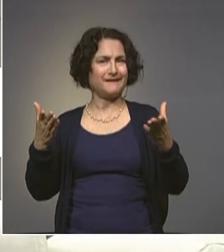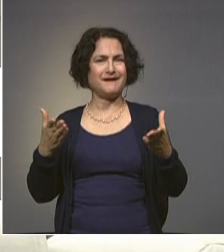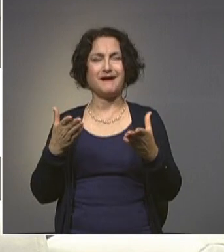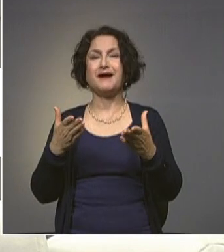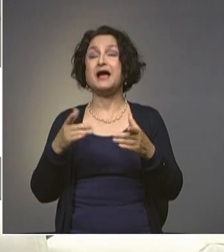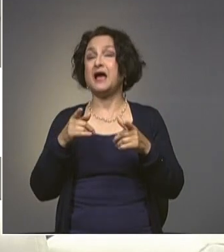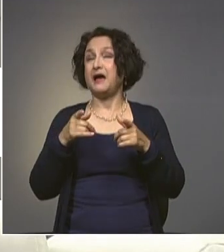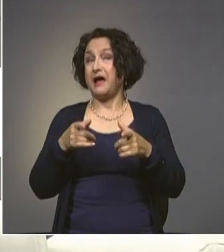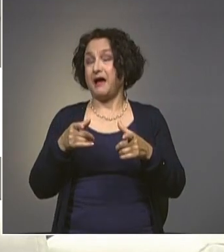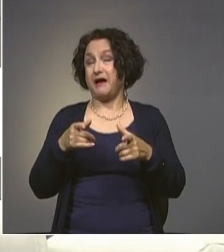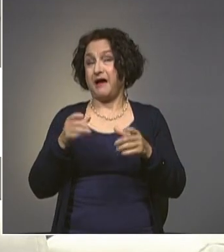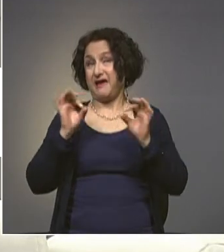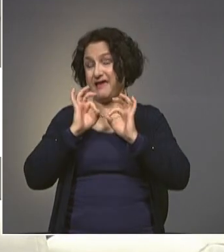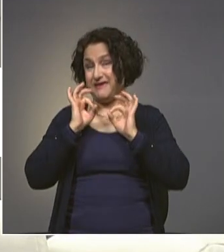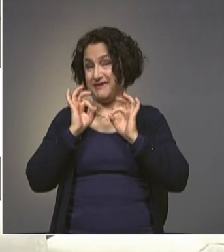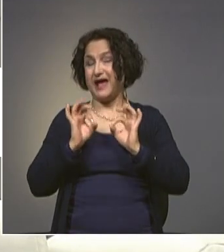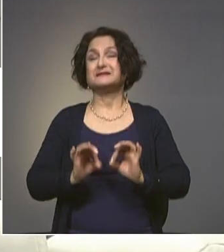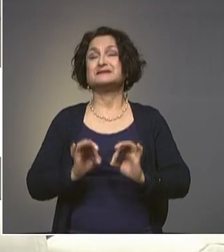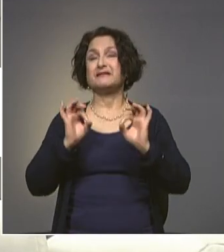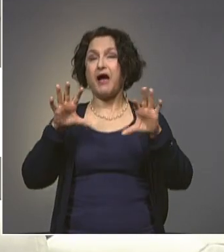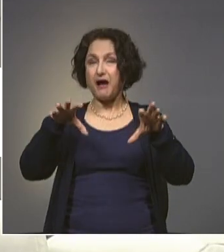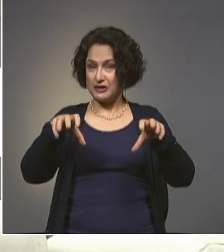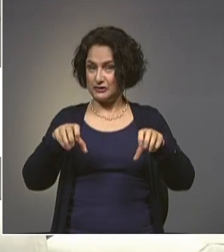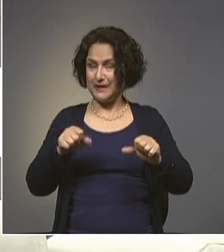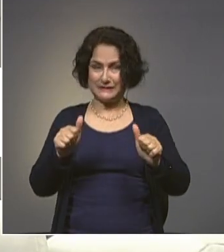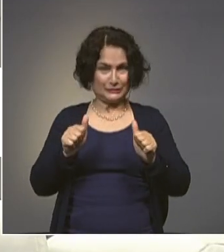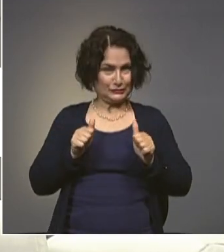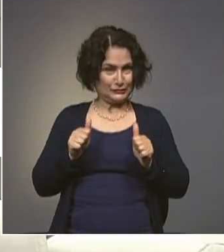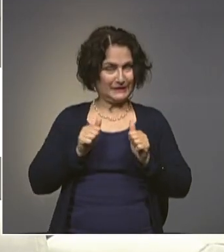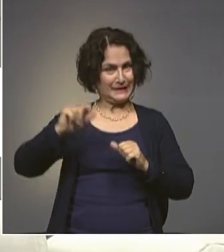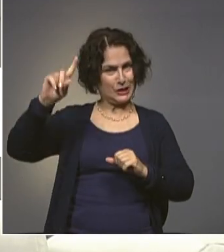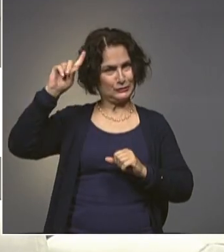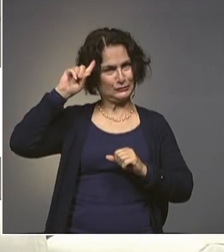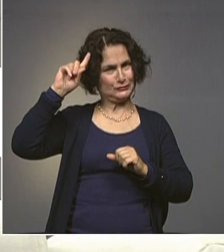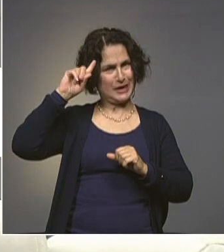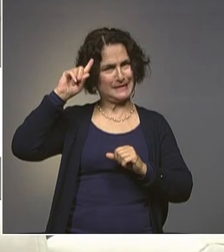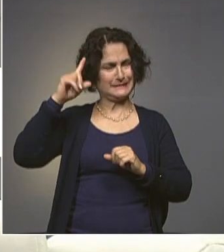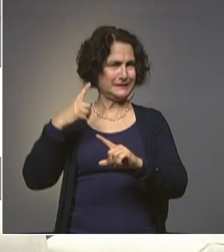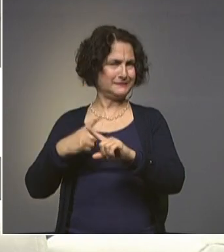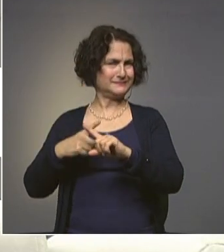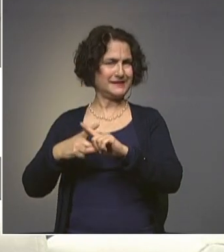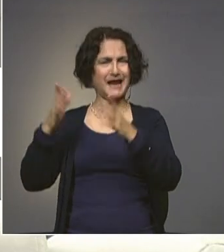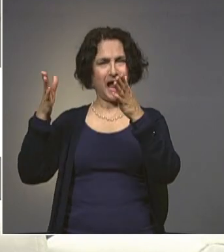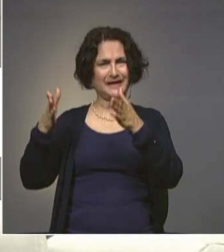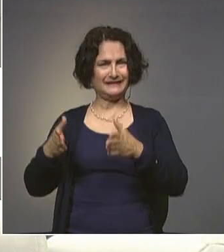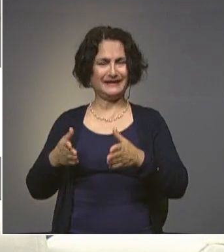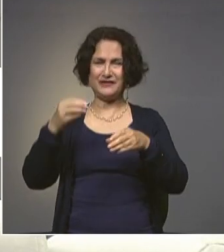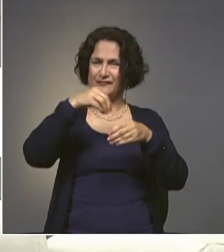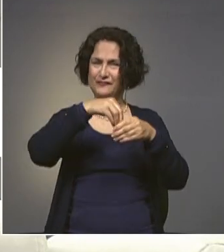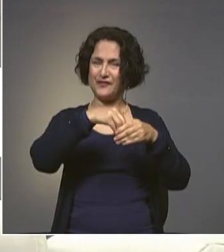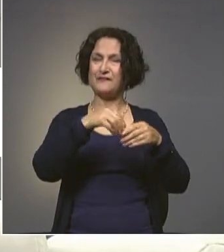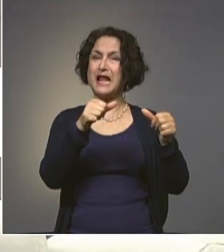си ангажимент с така защитата на женското, с характера на женската литература, за която